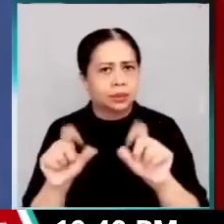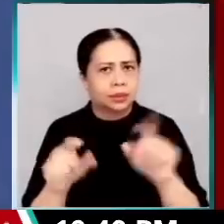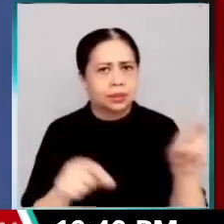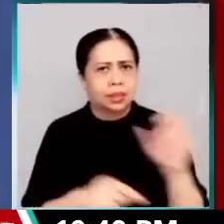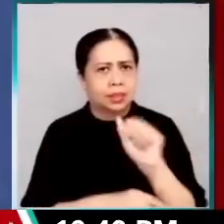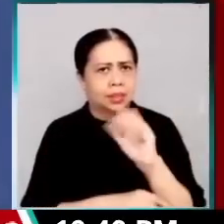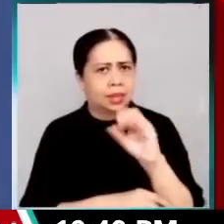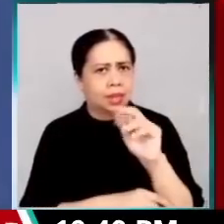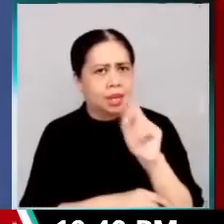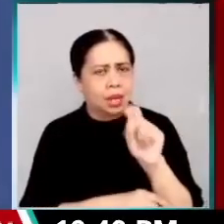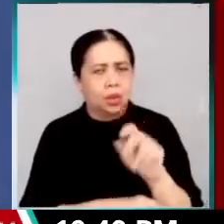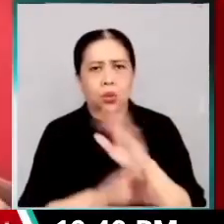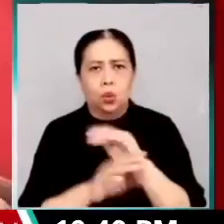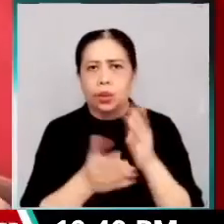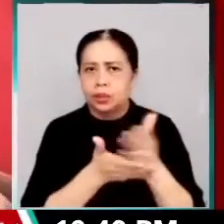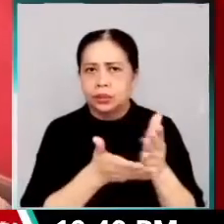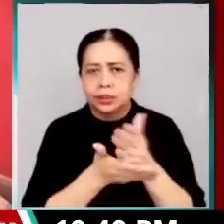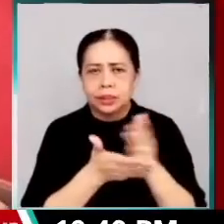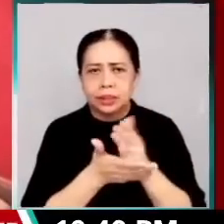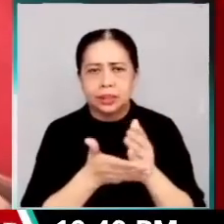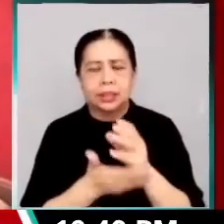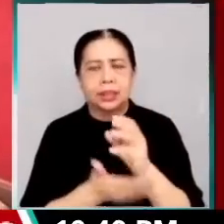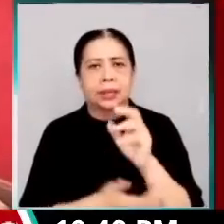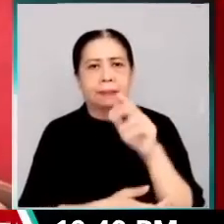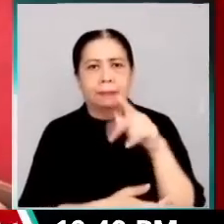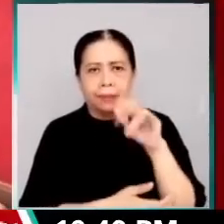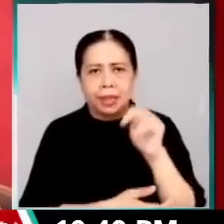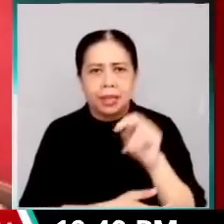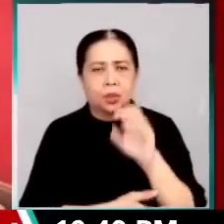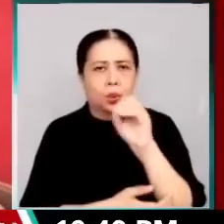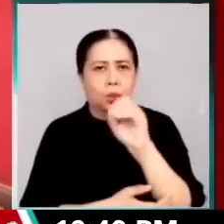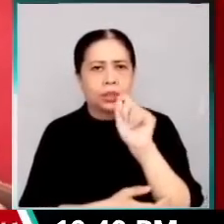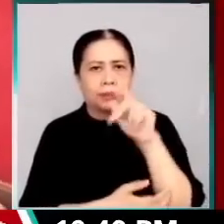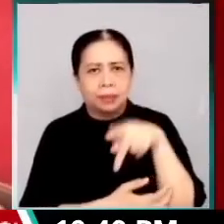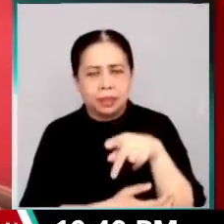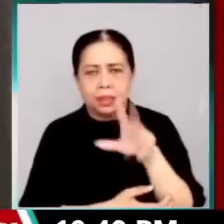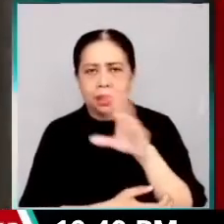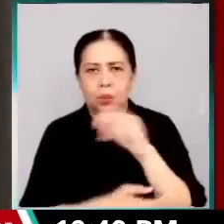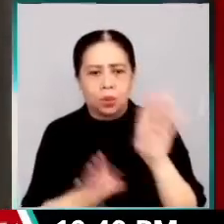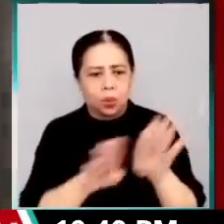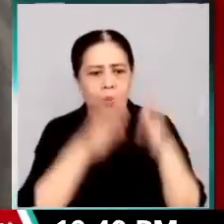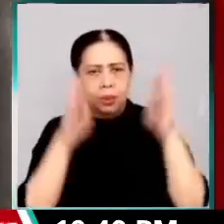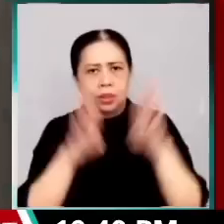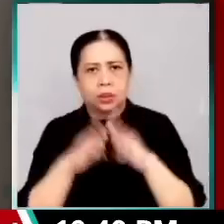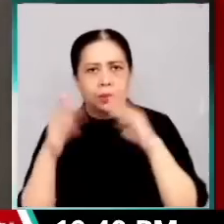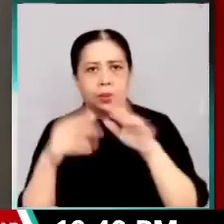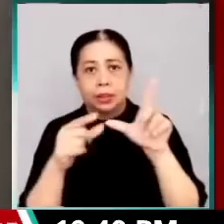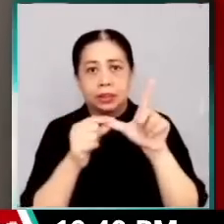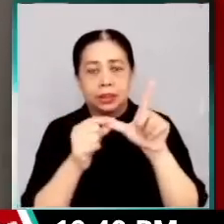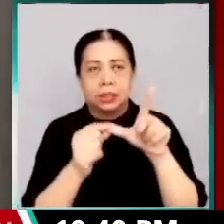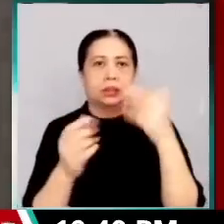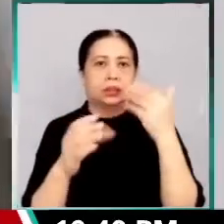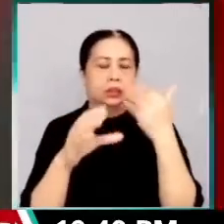huwag mag-share ng MPIN at one-time PIN at huwag magbukas ng link sa email o text.